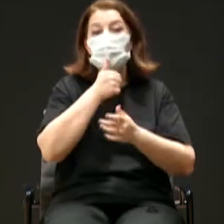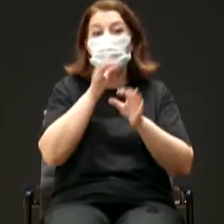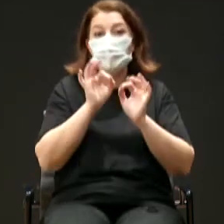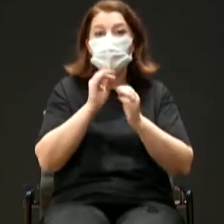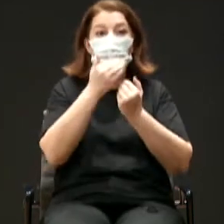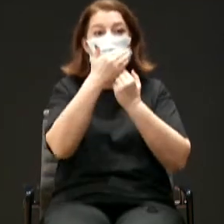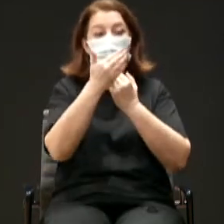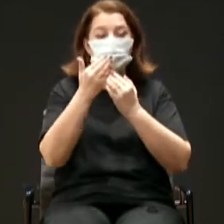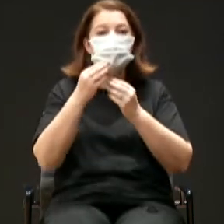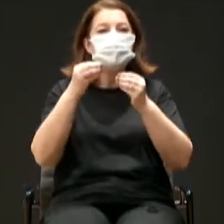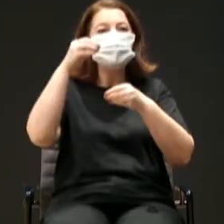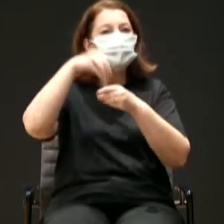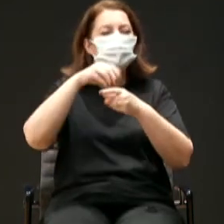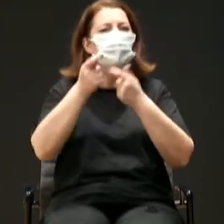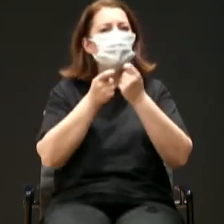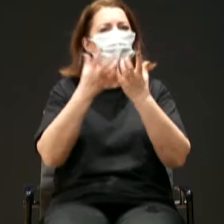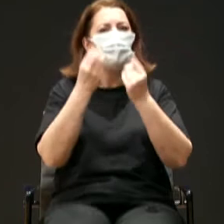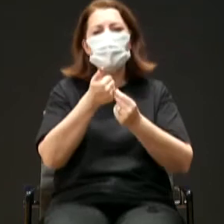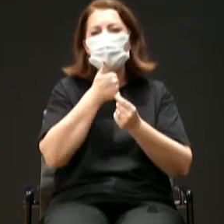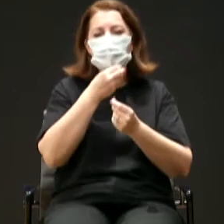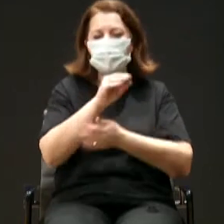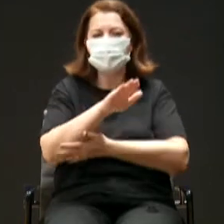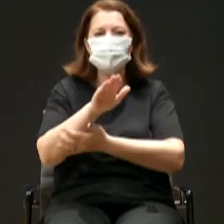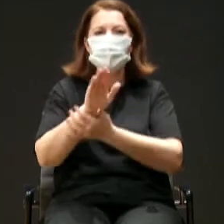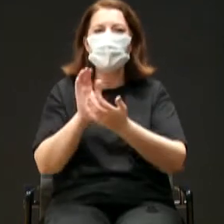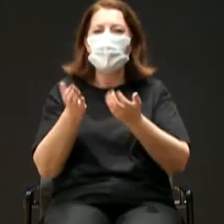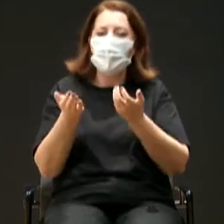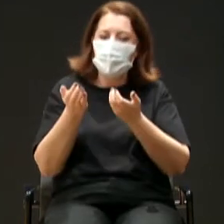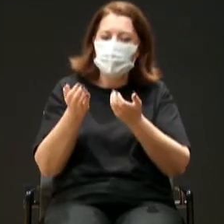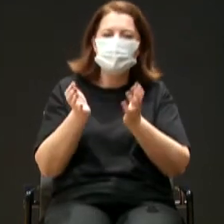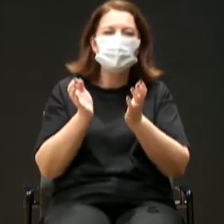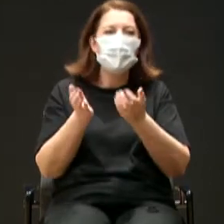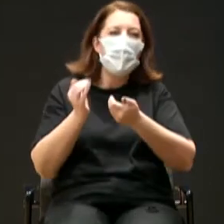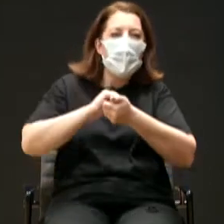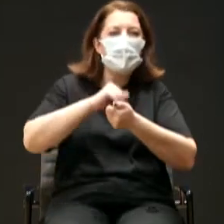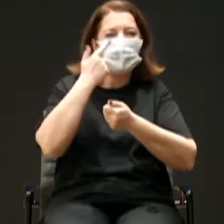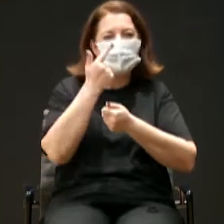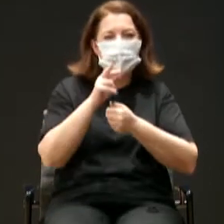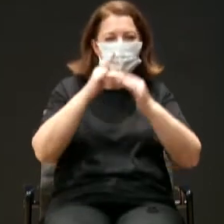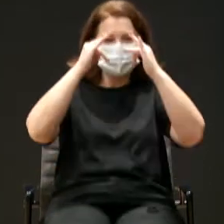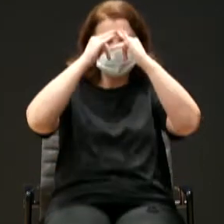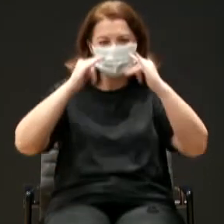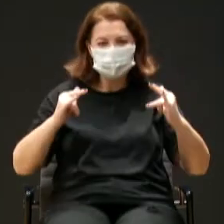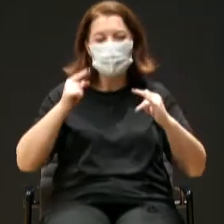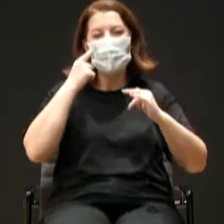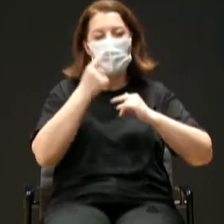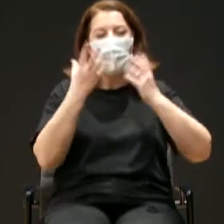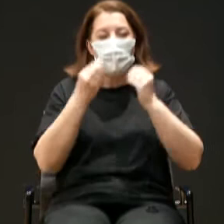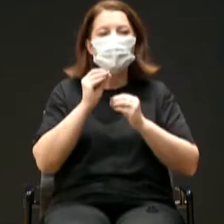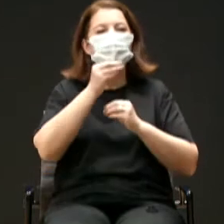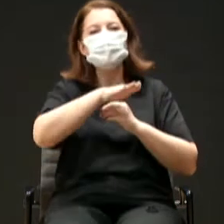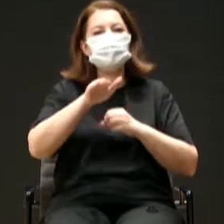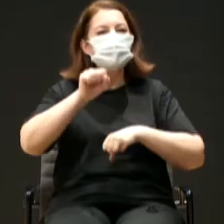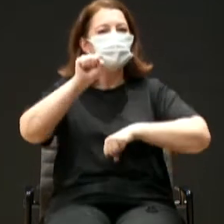komşularımızla içinde eğitimlerin de bulunduğu baba çocuk kampını gerçekleştirdik. Çocuklara bisiklet sürme alışkanlığı kazandırmak